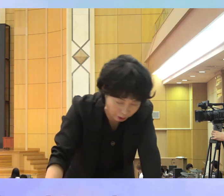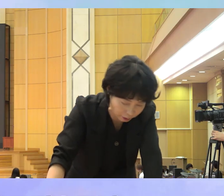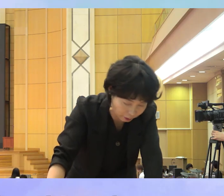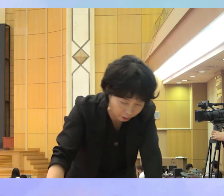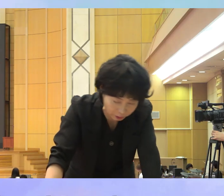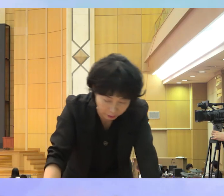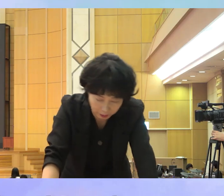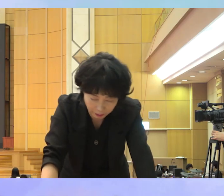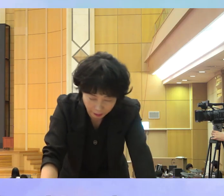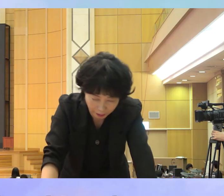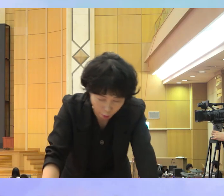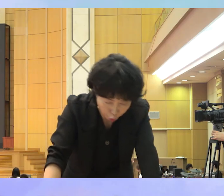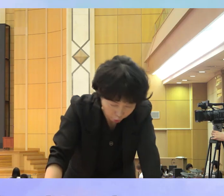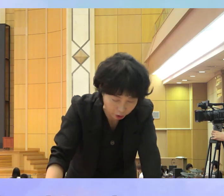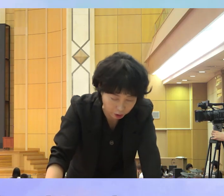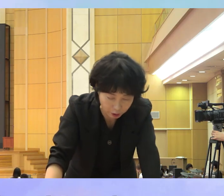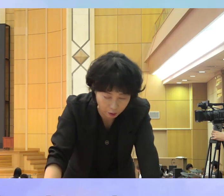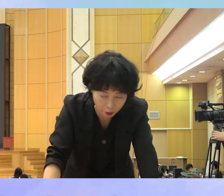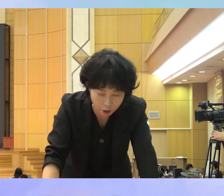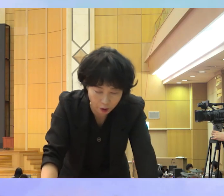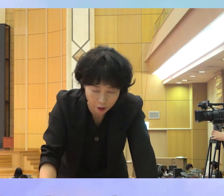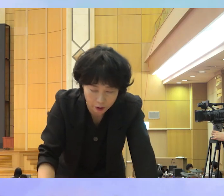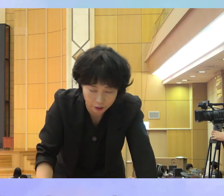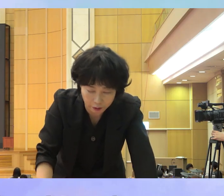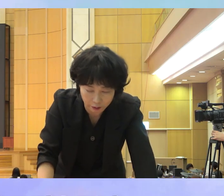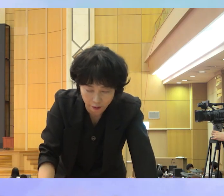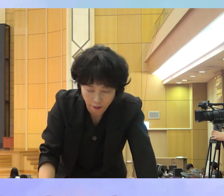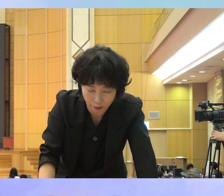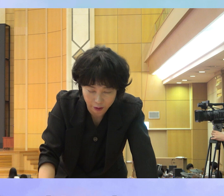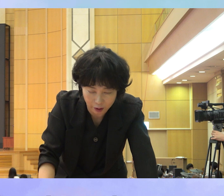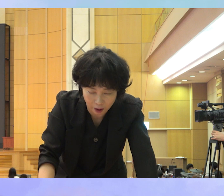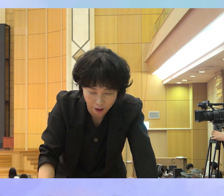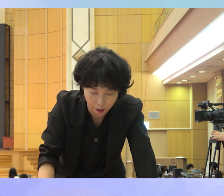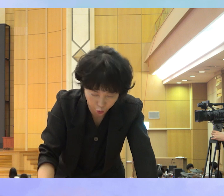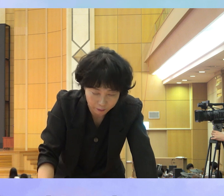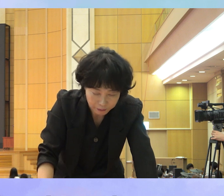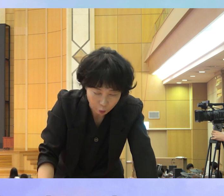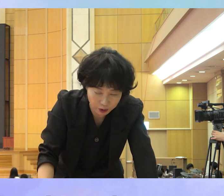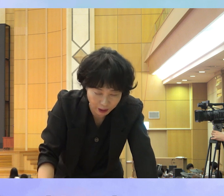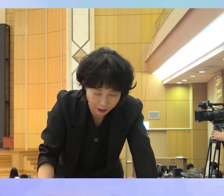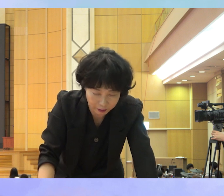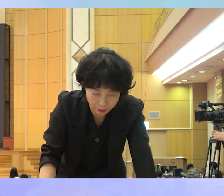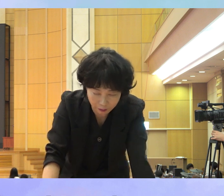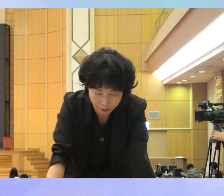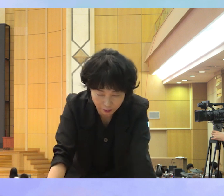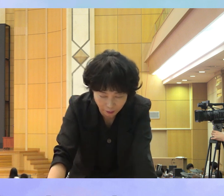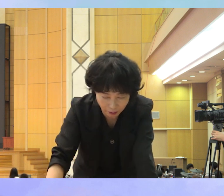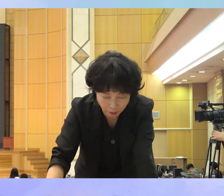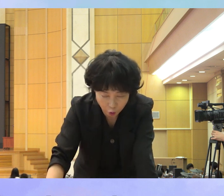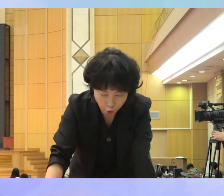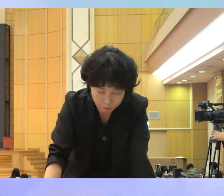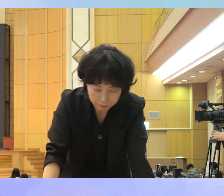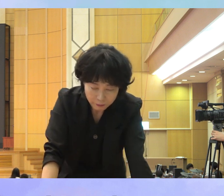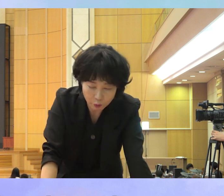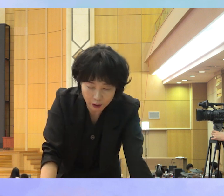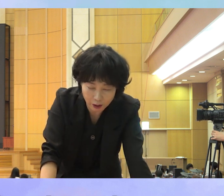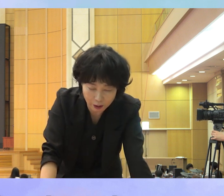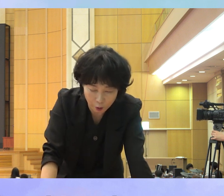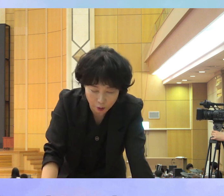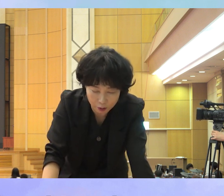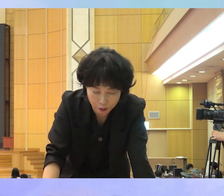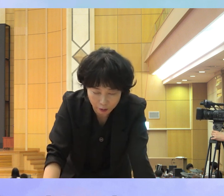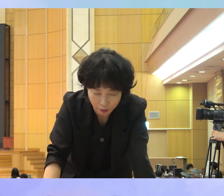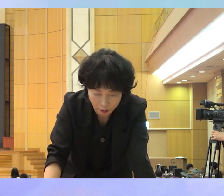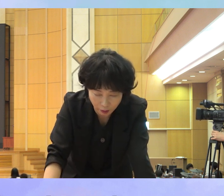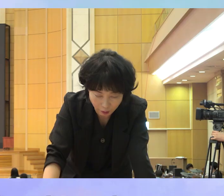주신 말씀을 내 마음에 믿고 내 마음에 새기면서 오늘 시간에 주님